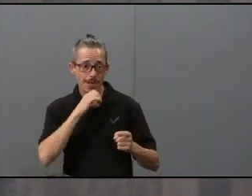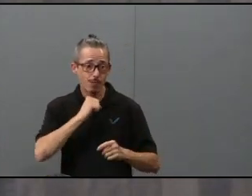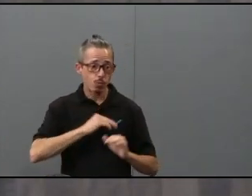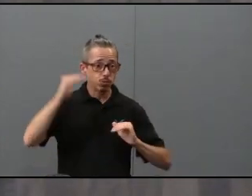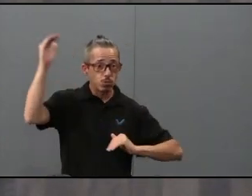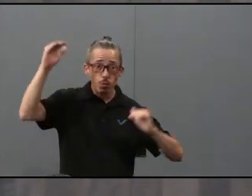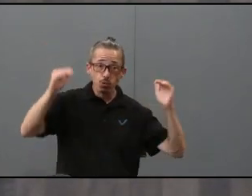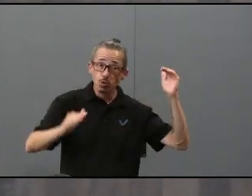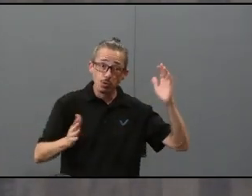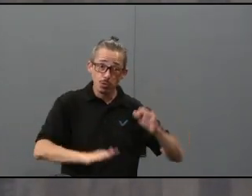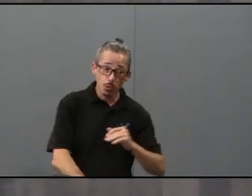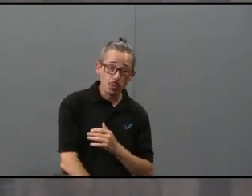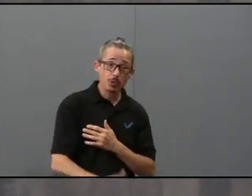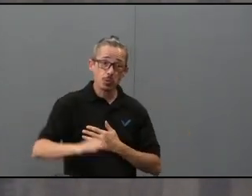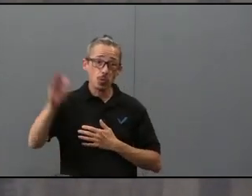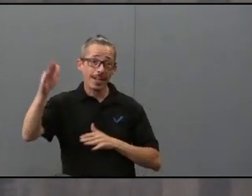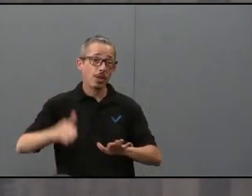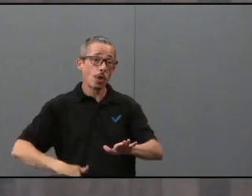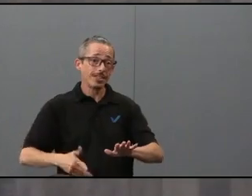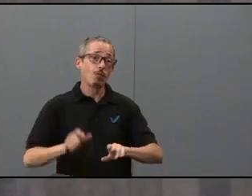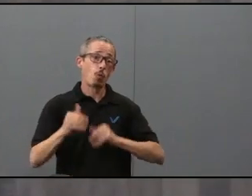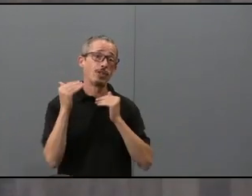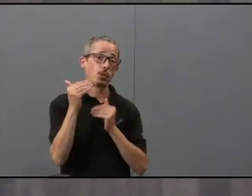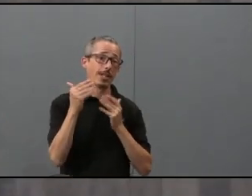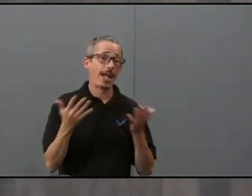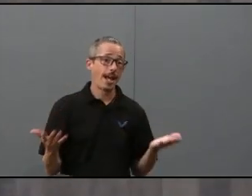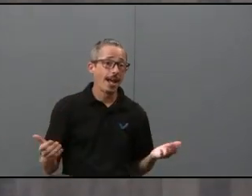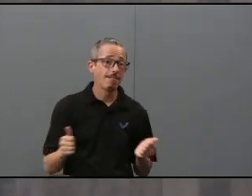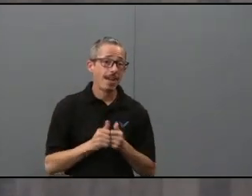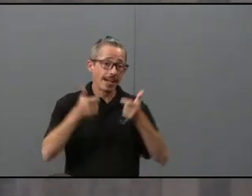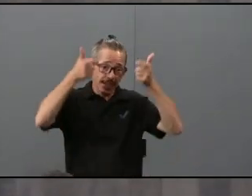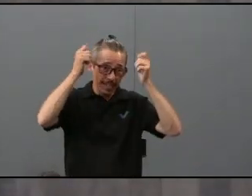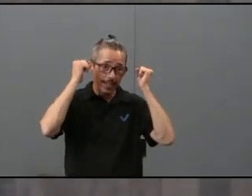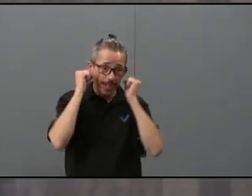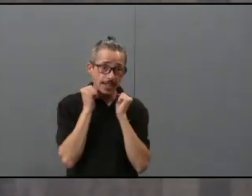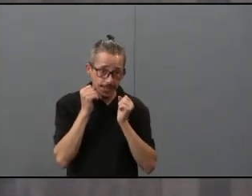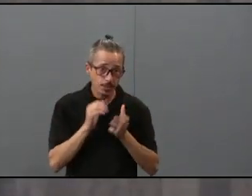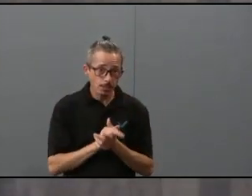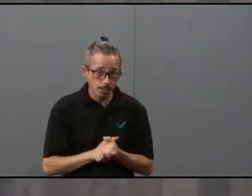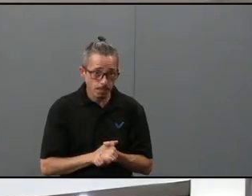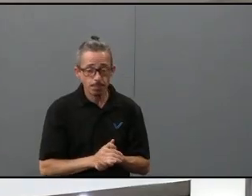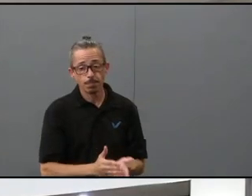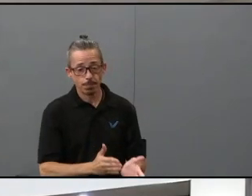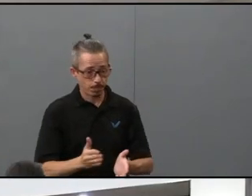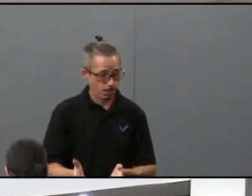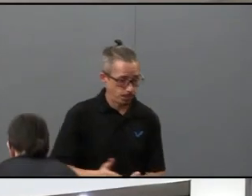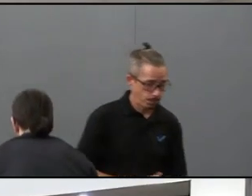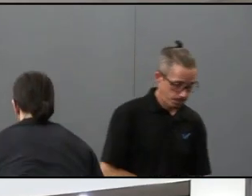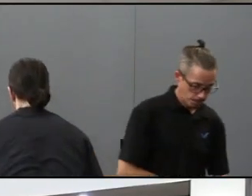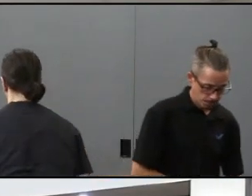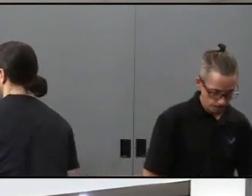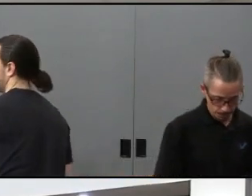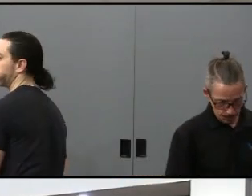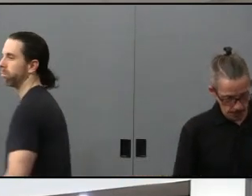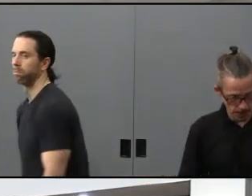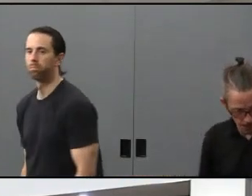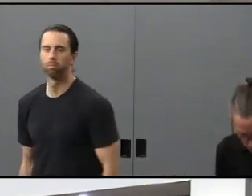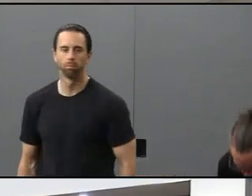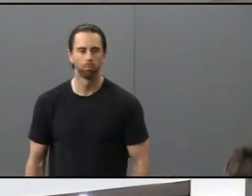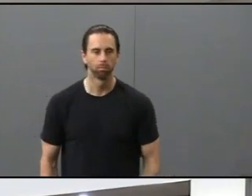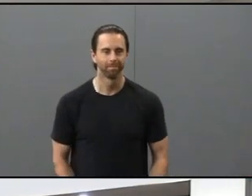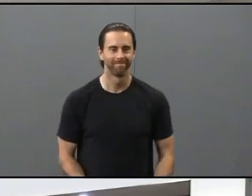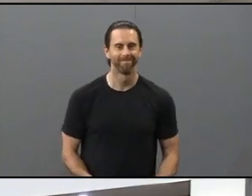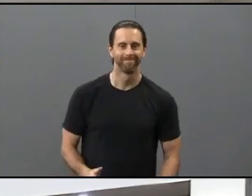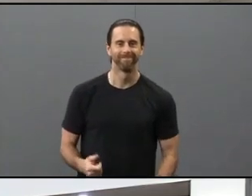euh moins jeunes aussi sur les trotinet à être sécuritaire avec le P du casque donc on tombe maintenant aux questions